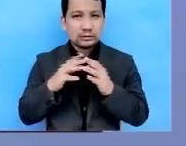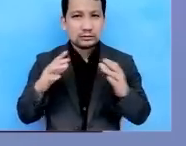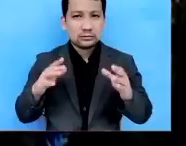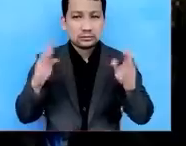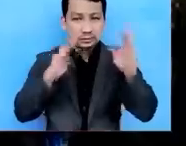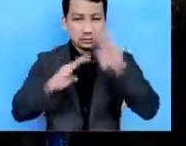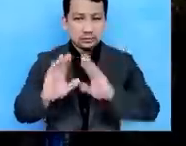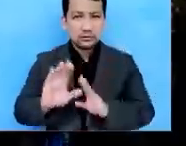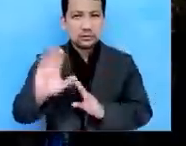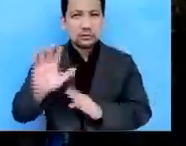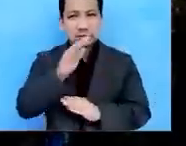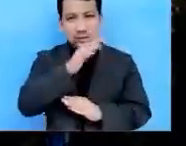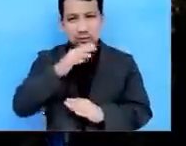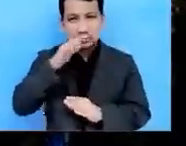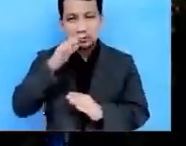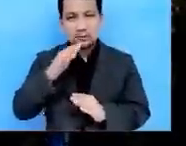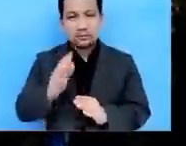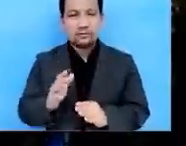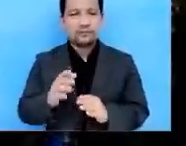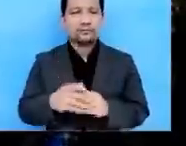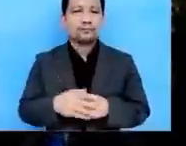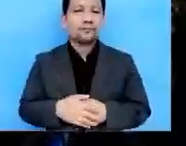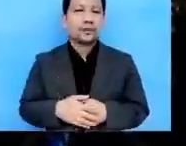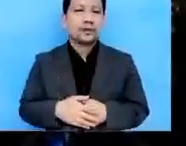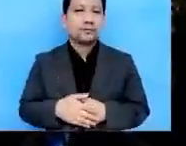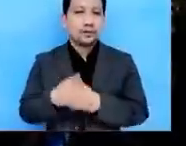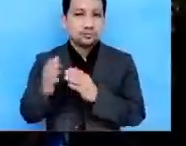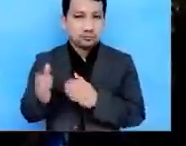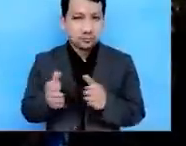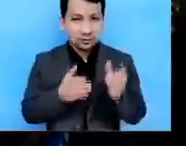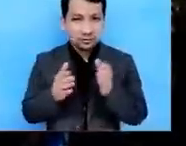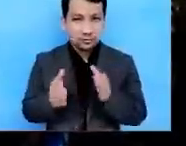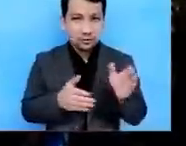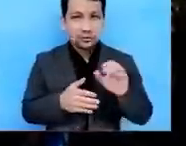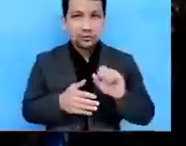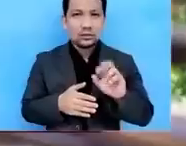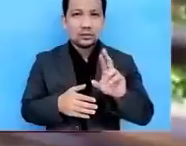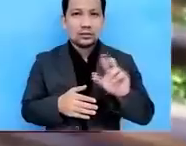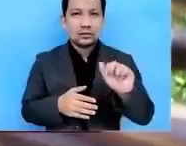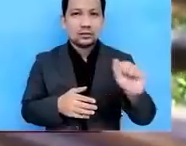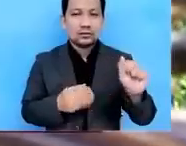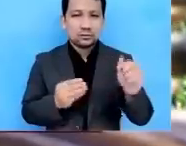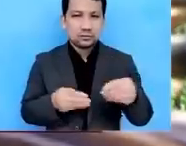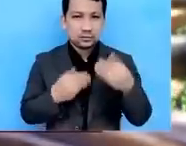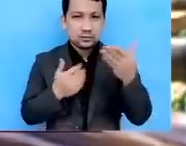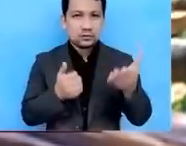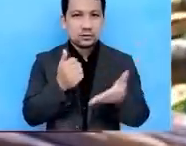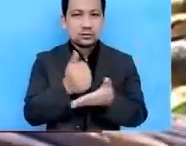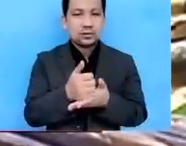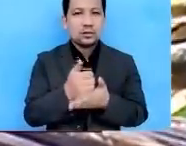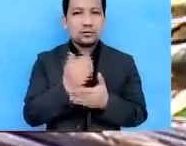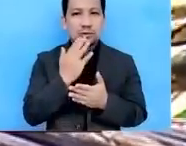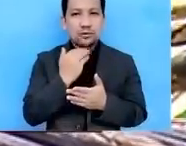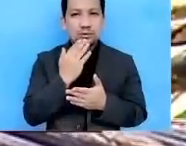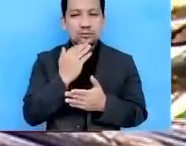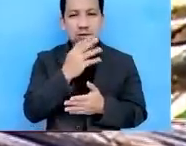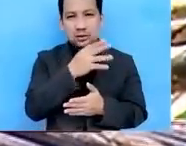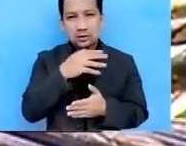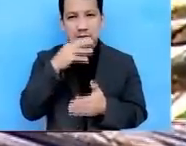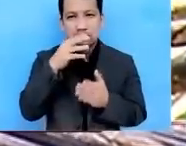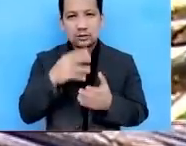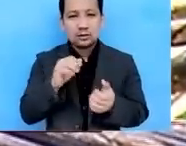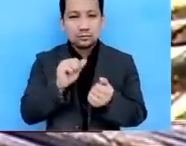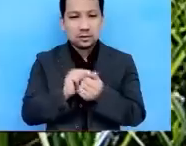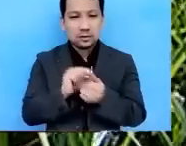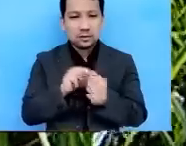farm. Kaya naman, pinaplansya na raw ng SRA ang maiabot nitong tulong sa sugarcane farmers. Kabilang na